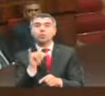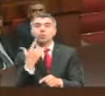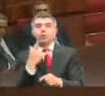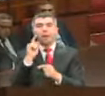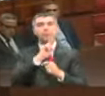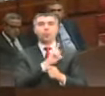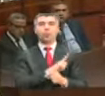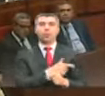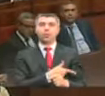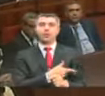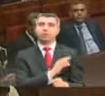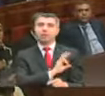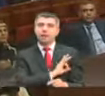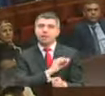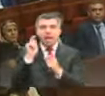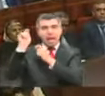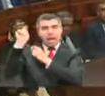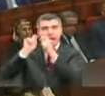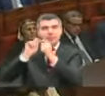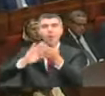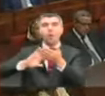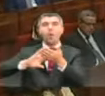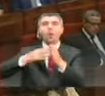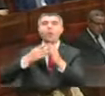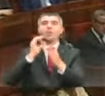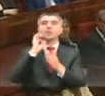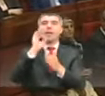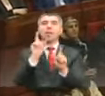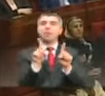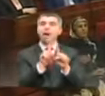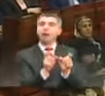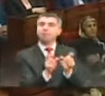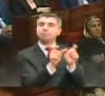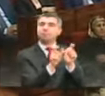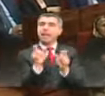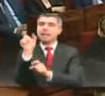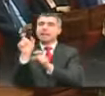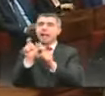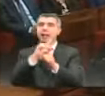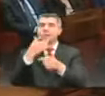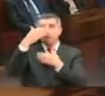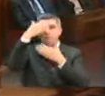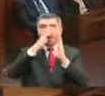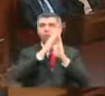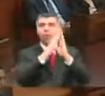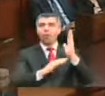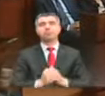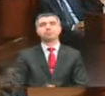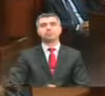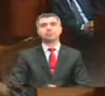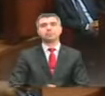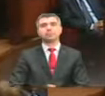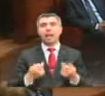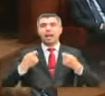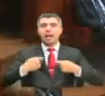الأمنية والجهات الأمنية التي تحرص على أمن كل مواطن وعلى أمن الوطن. السيدان